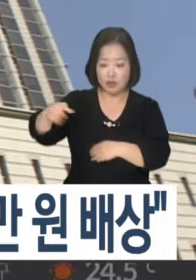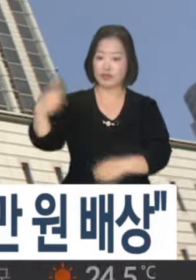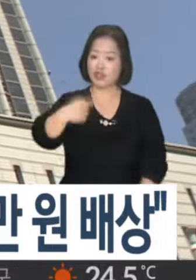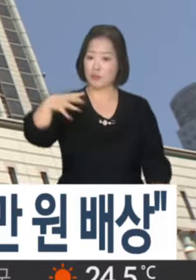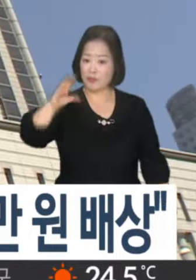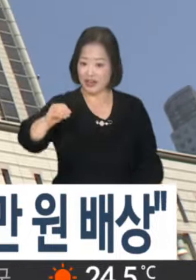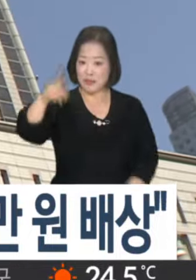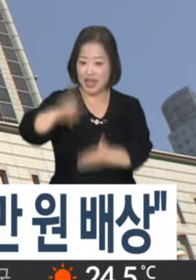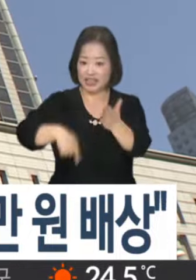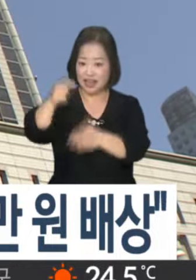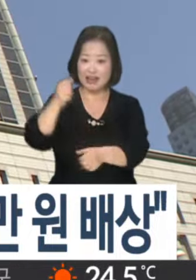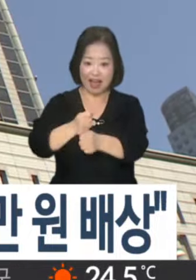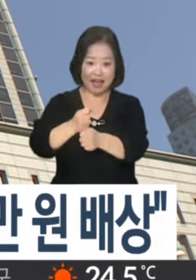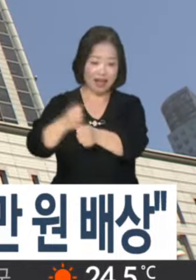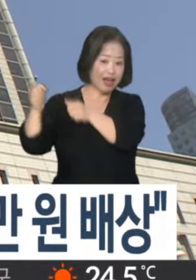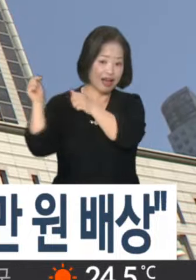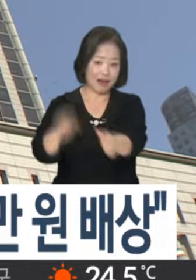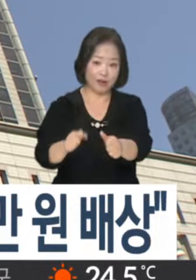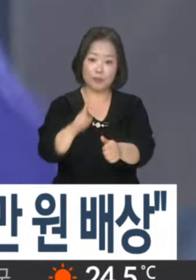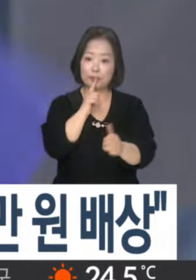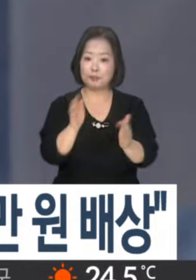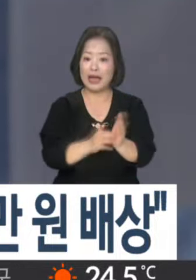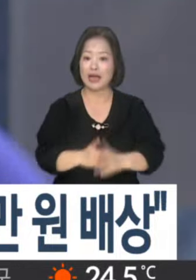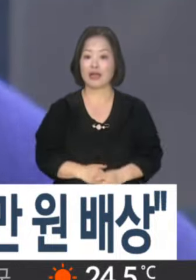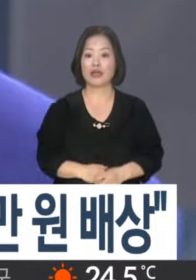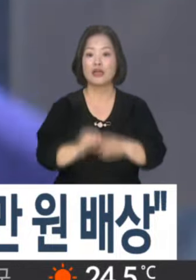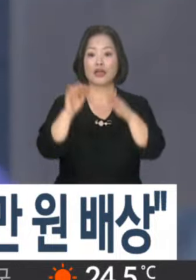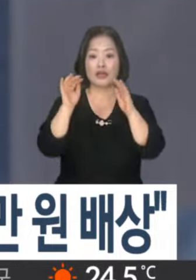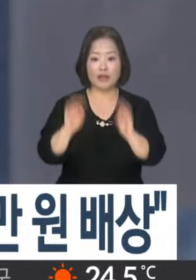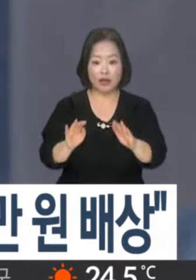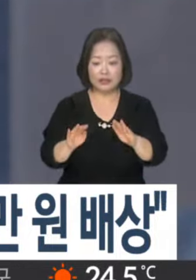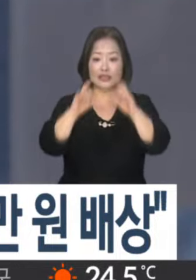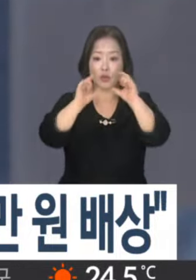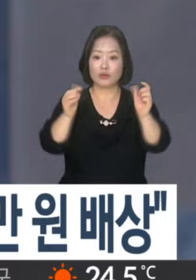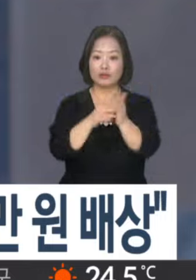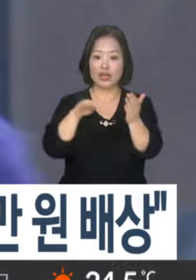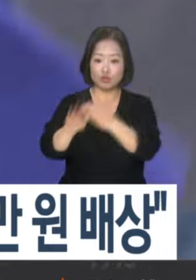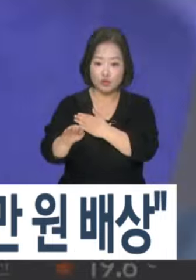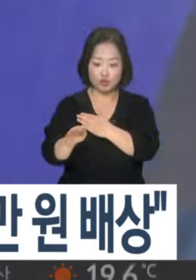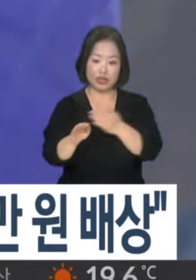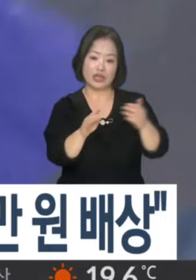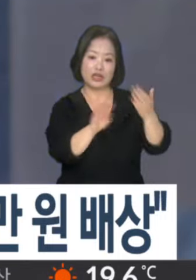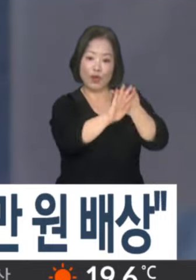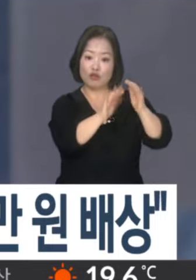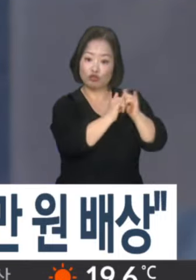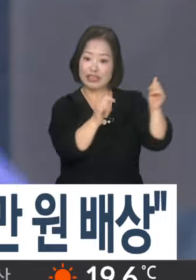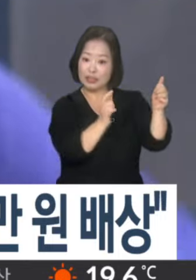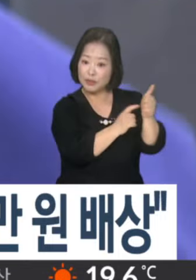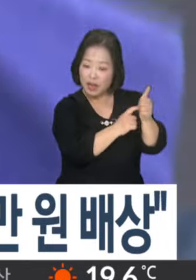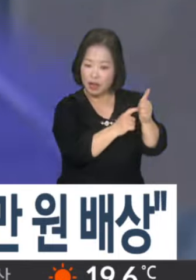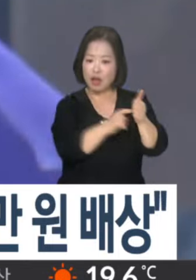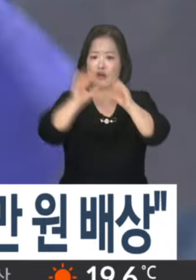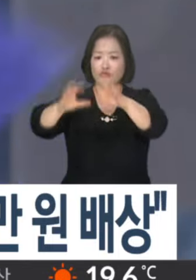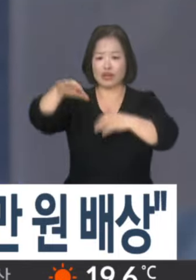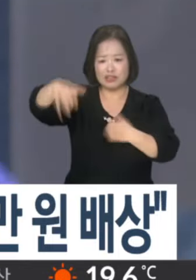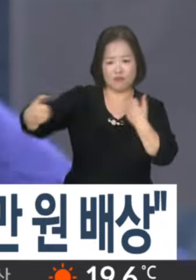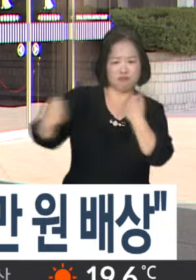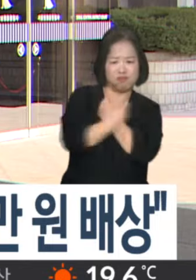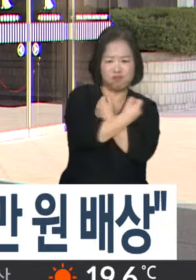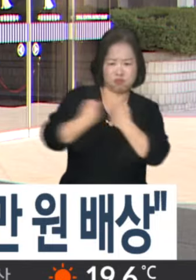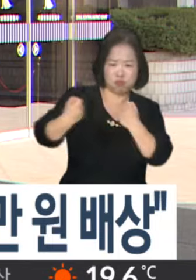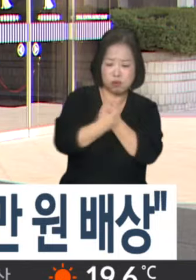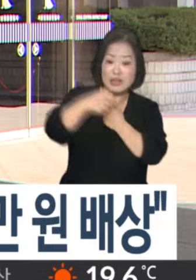배상하라며 원고 일부 승소 판결했습니다 선고 이후의 변호인은 국가의 이름으로 행해진 무자비한